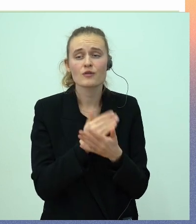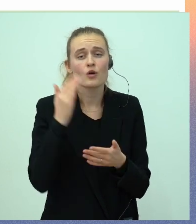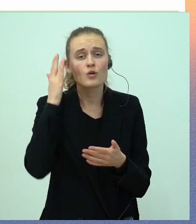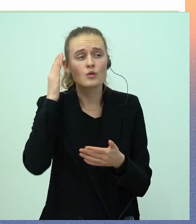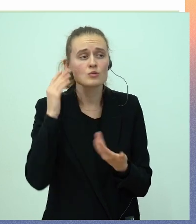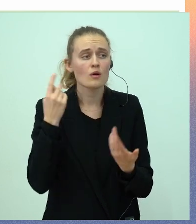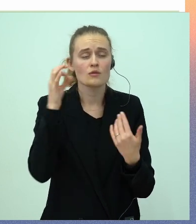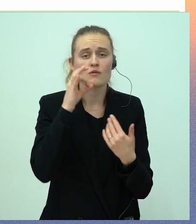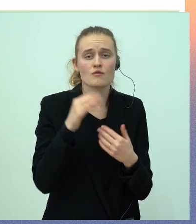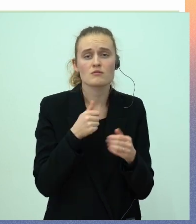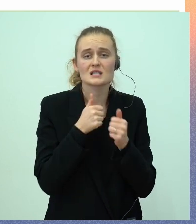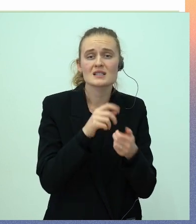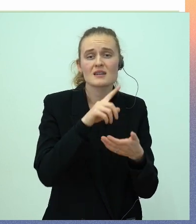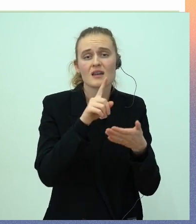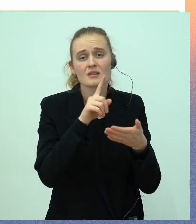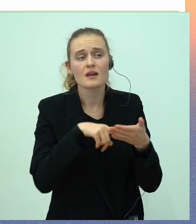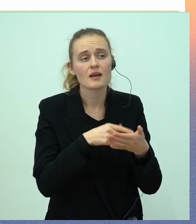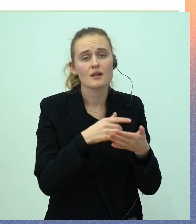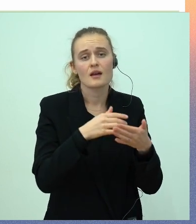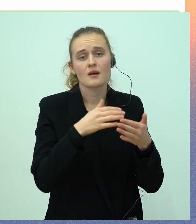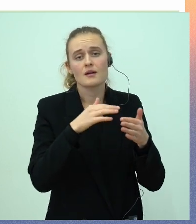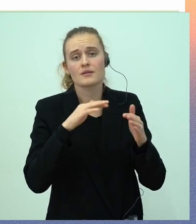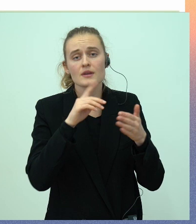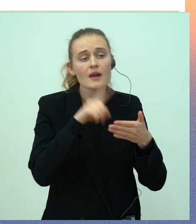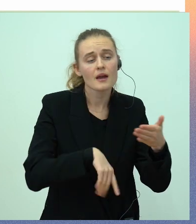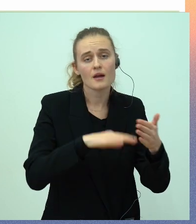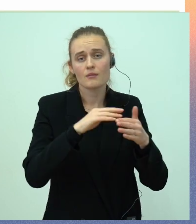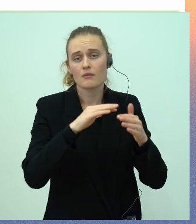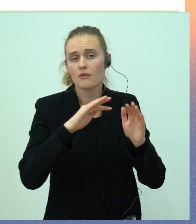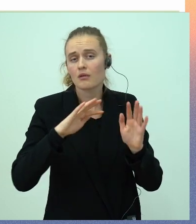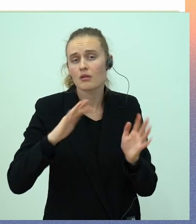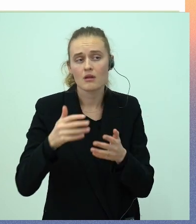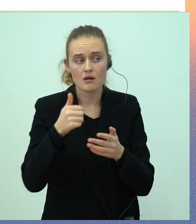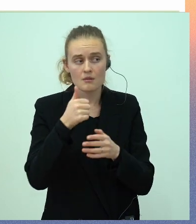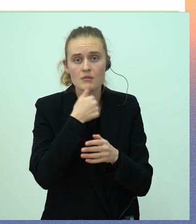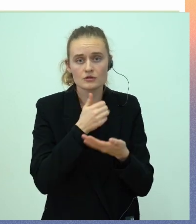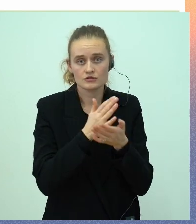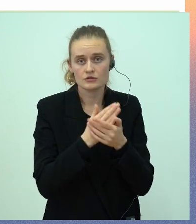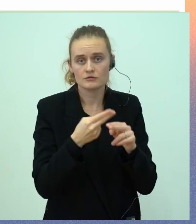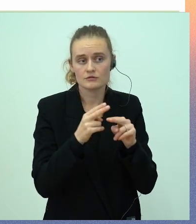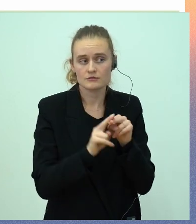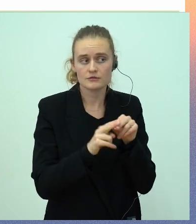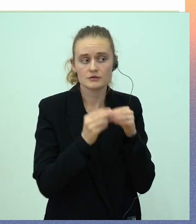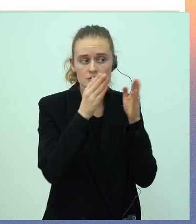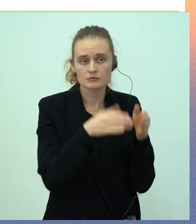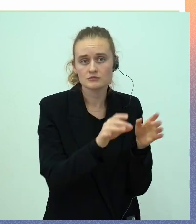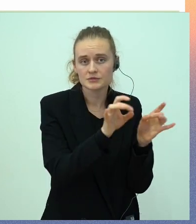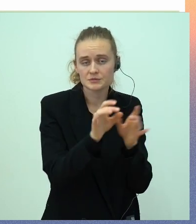į visą tai reikia atsižvelgti, siekiant imtis tam tikrų veiksmų, kuomet siekiama įveikti antisemitizmo